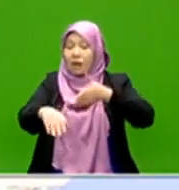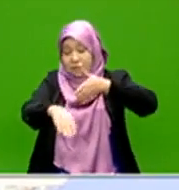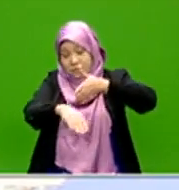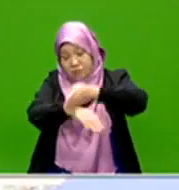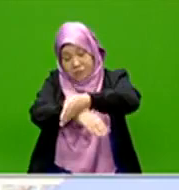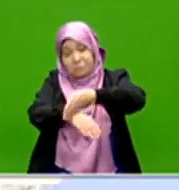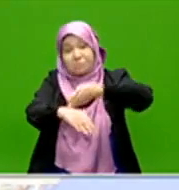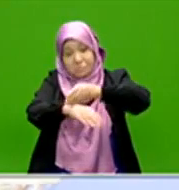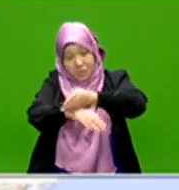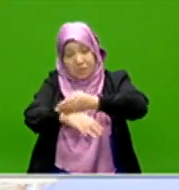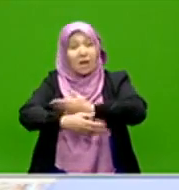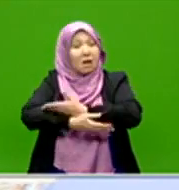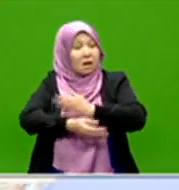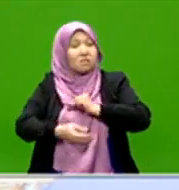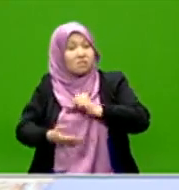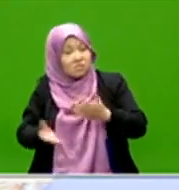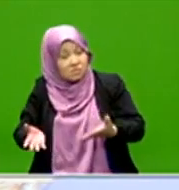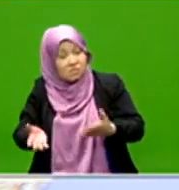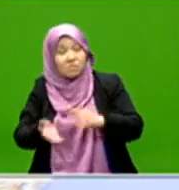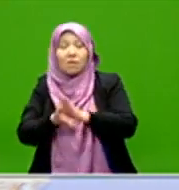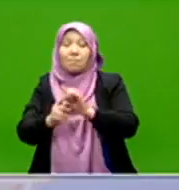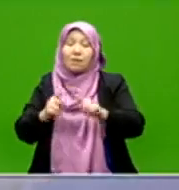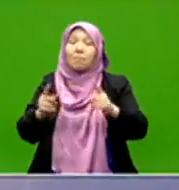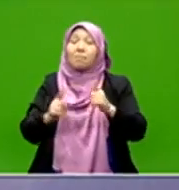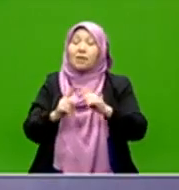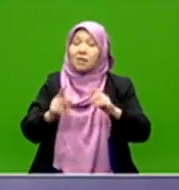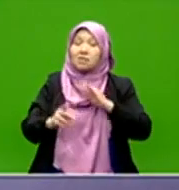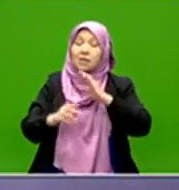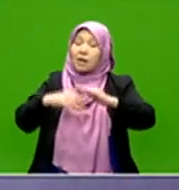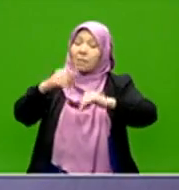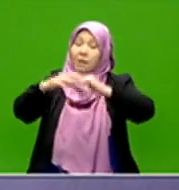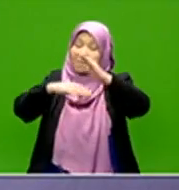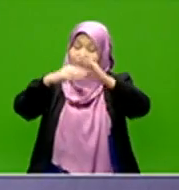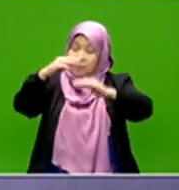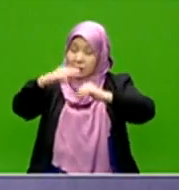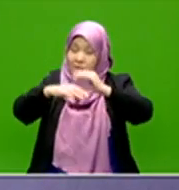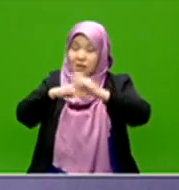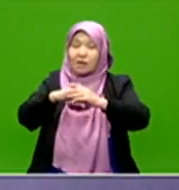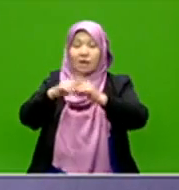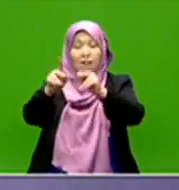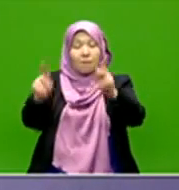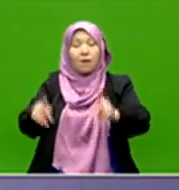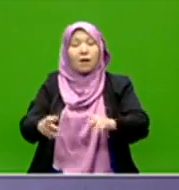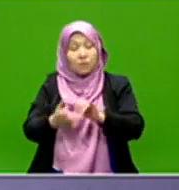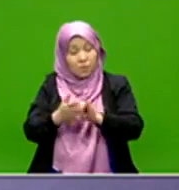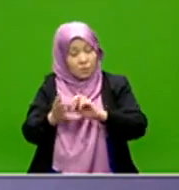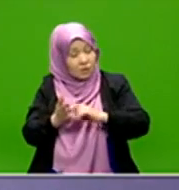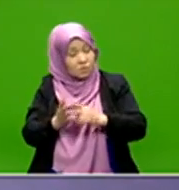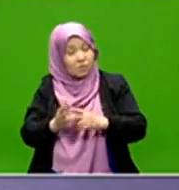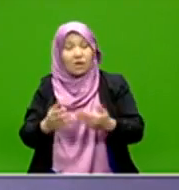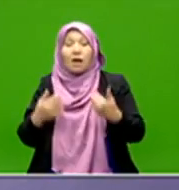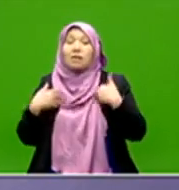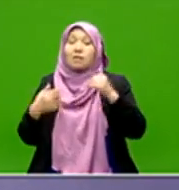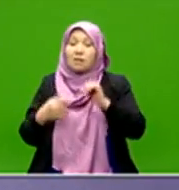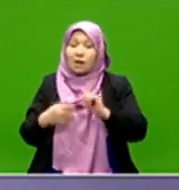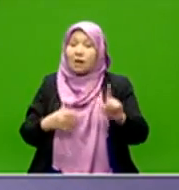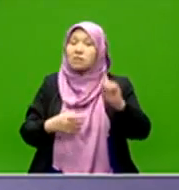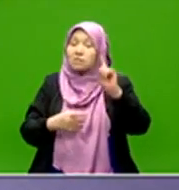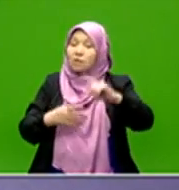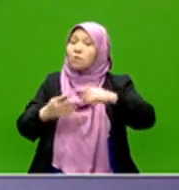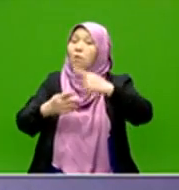nanti kita akan baca ayat tersebut. Tapi bila bercakap tentang membina qawaid minal bait ini, maksudnya ia adalah satu